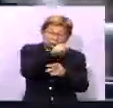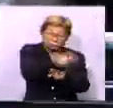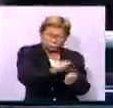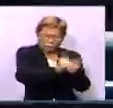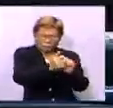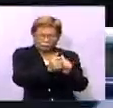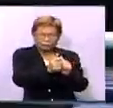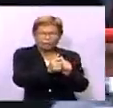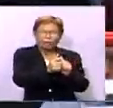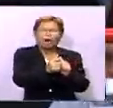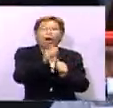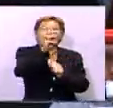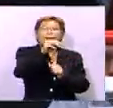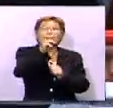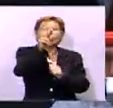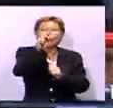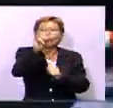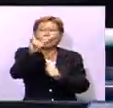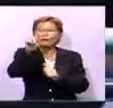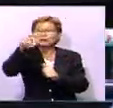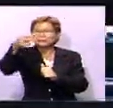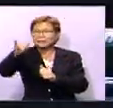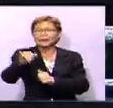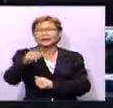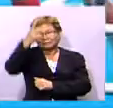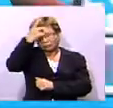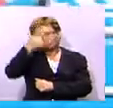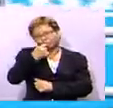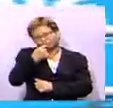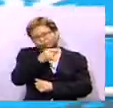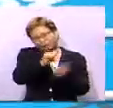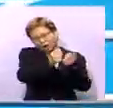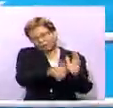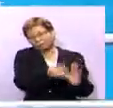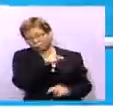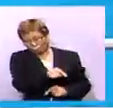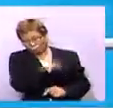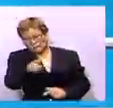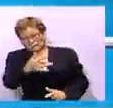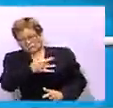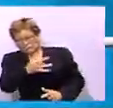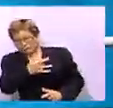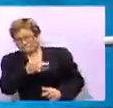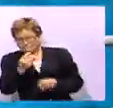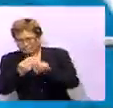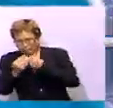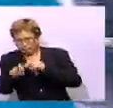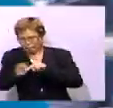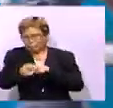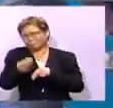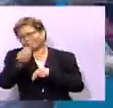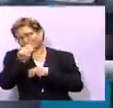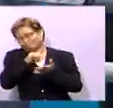atlet Moi negara bagi Datuk Seri Mohamad myidin sepatutnya atlet terlibat perlu peka terhadap makanan tambahan yang